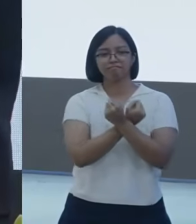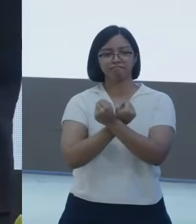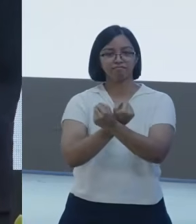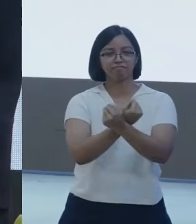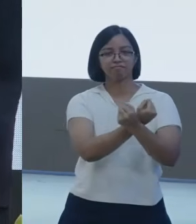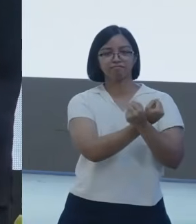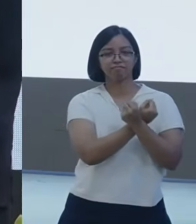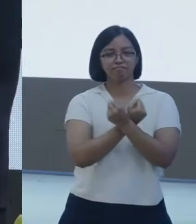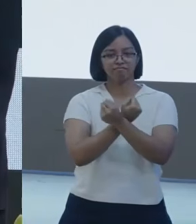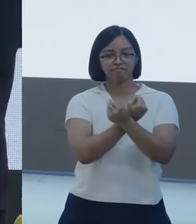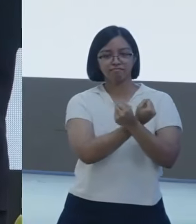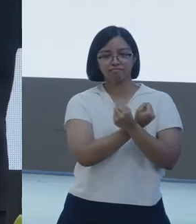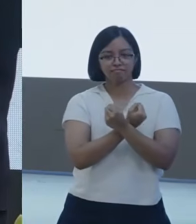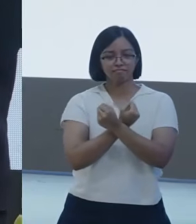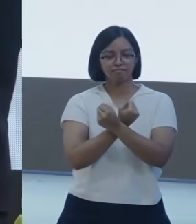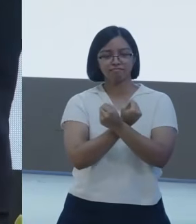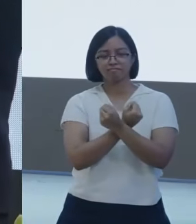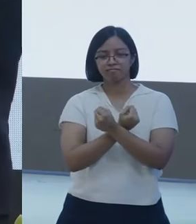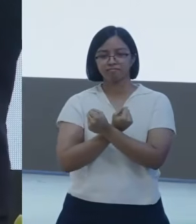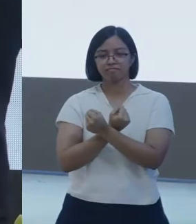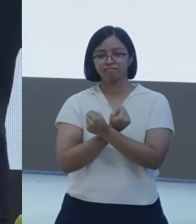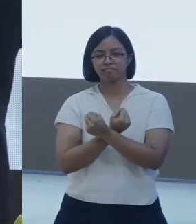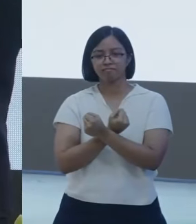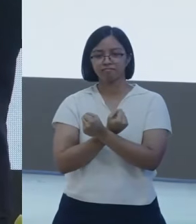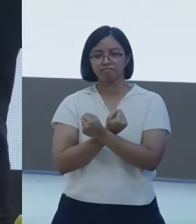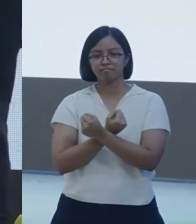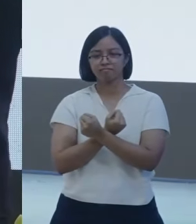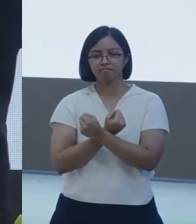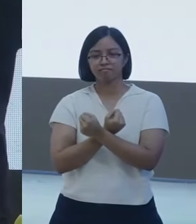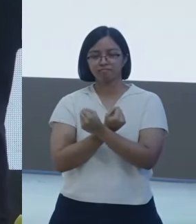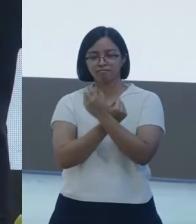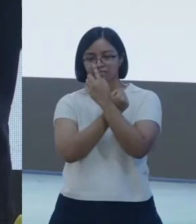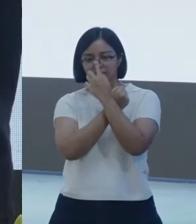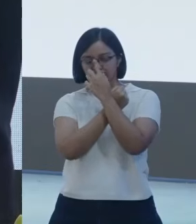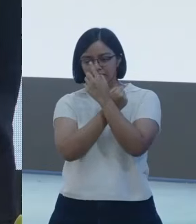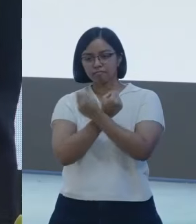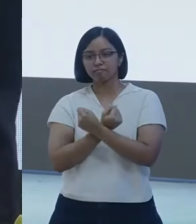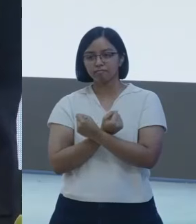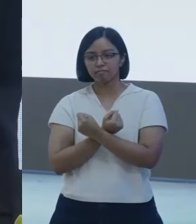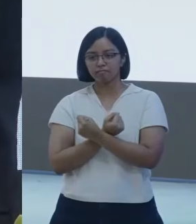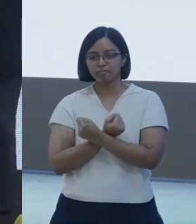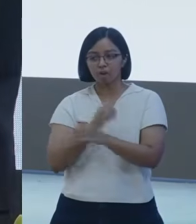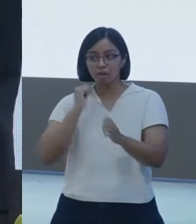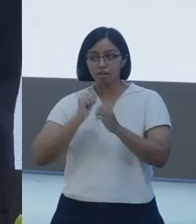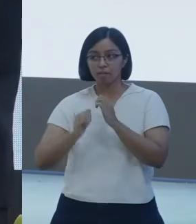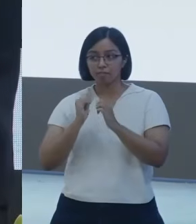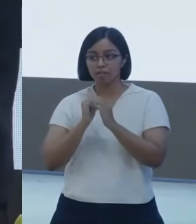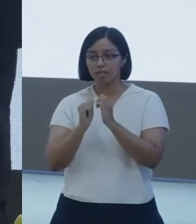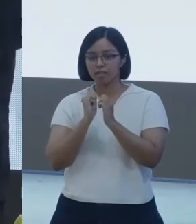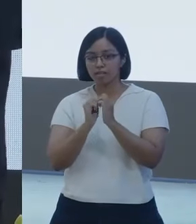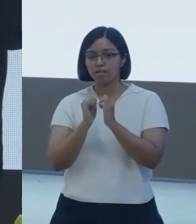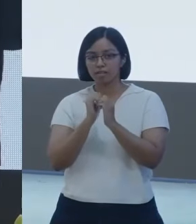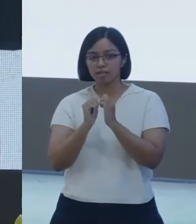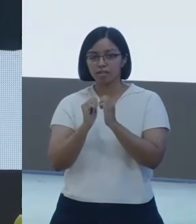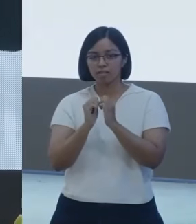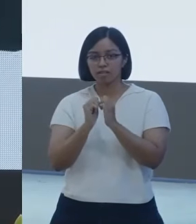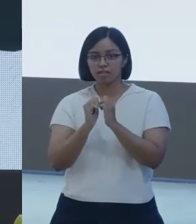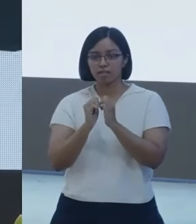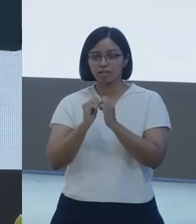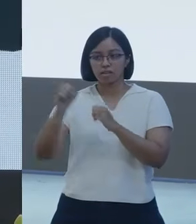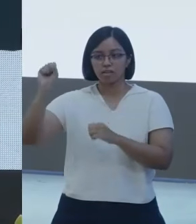isang indentured slave, or madalas, ang ibig pong sabihin ng word na ito ay